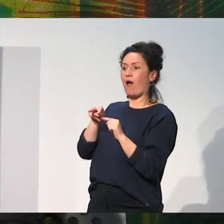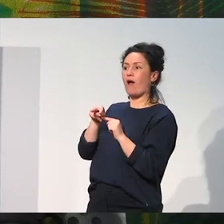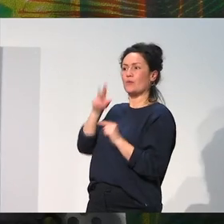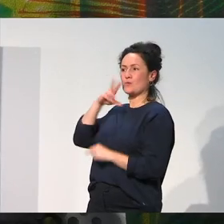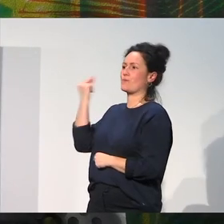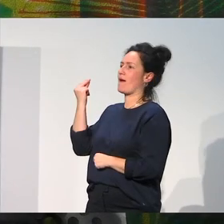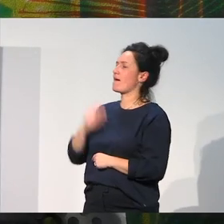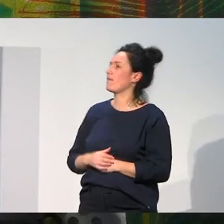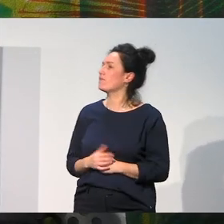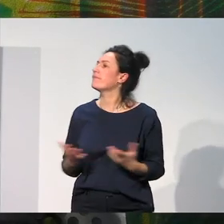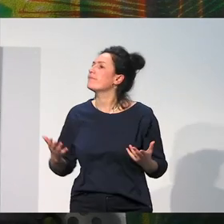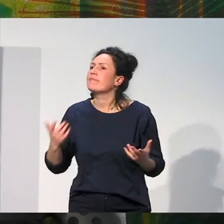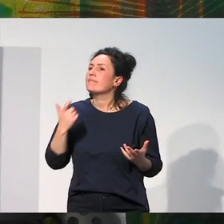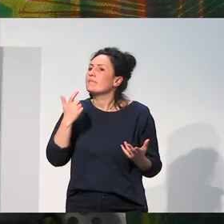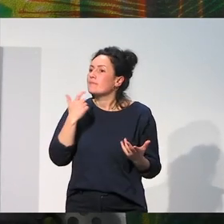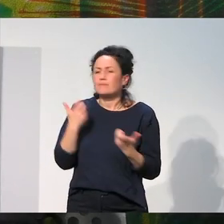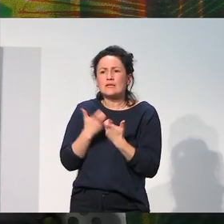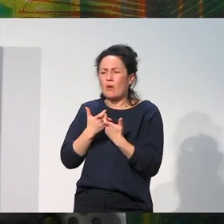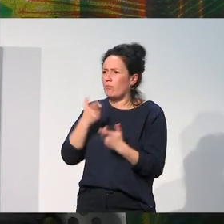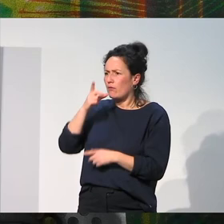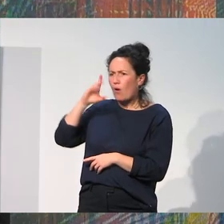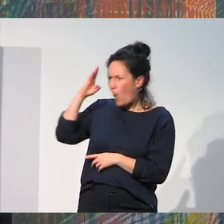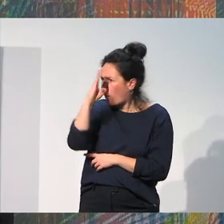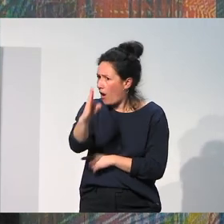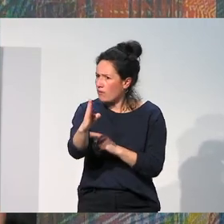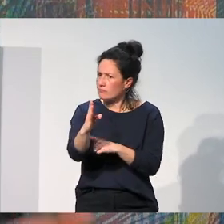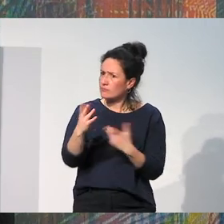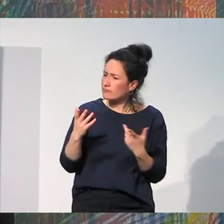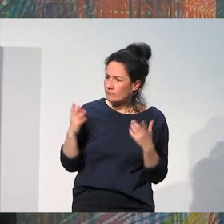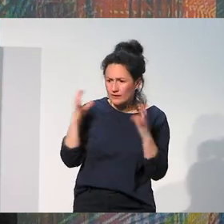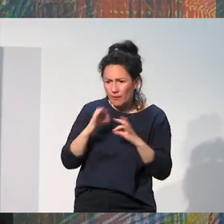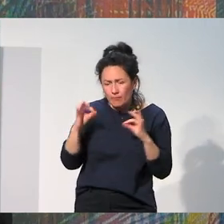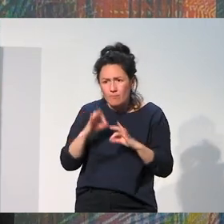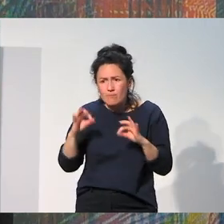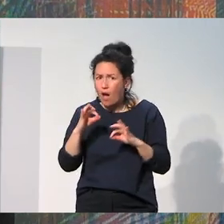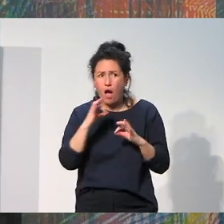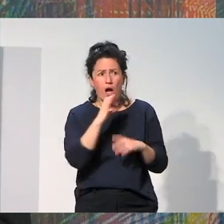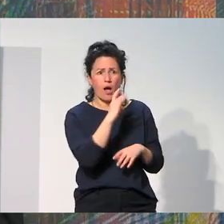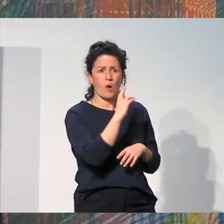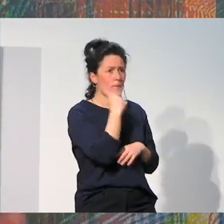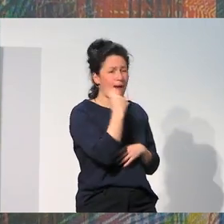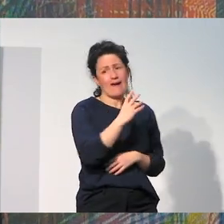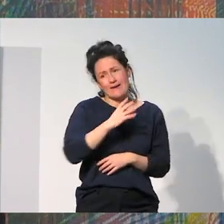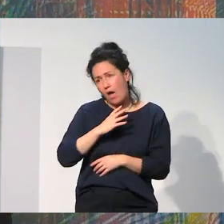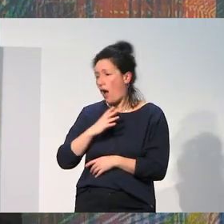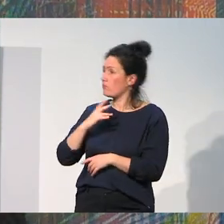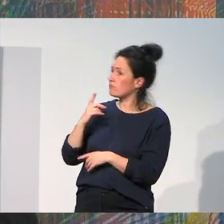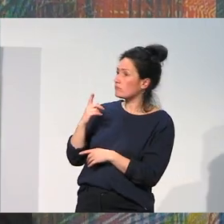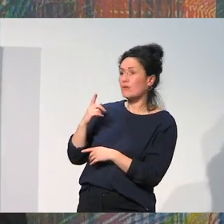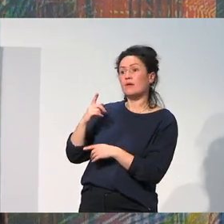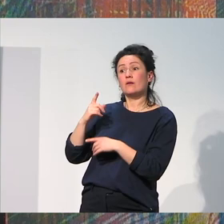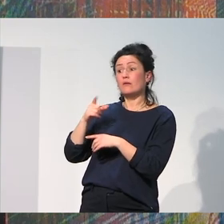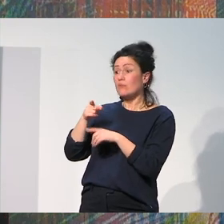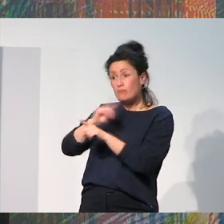moi, je sais ce que c'est. Pour un requin, par exemple, il n'y a pas de non-humain. Il y a des non-requins, peut-être, mais il n'y a pas de non-humain. Donc, parler de non-humain et